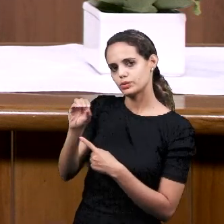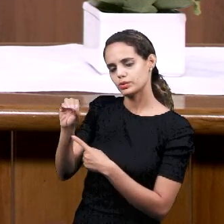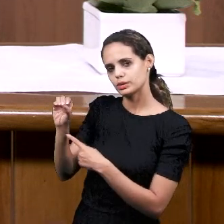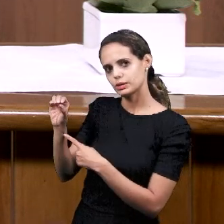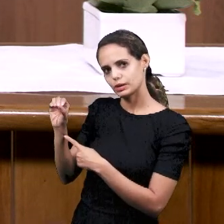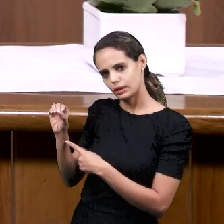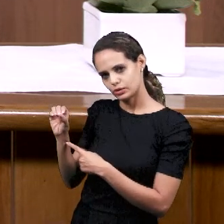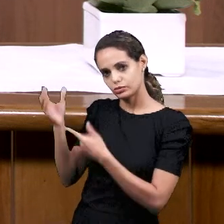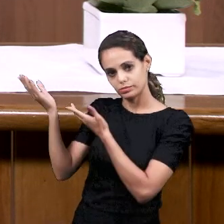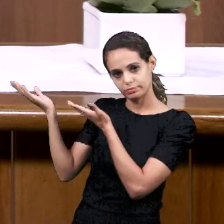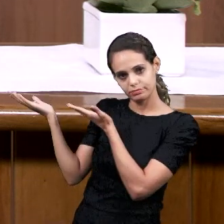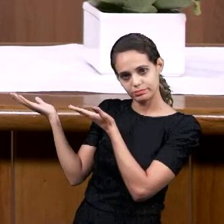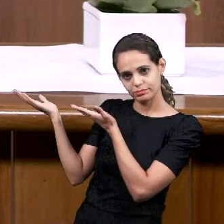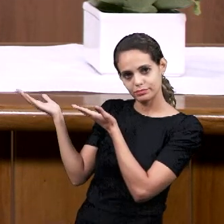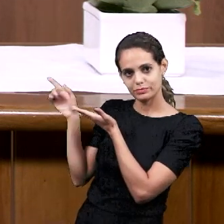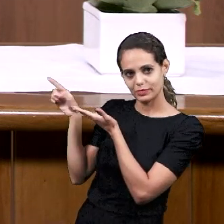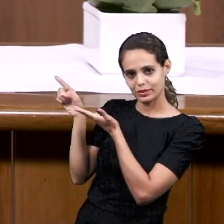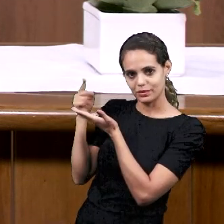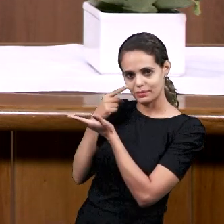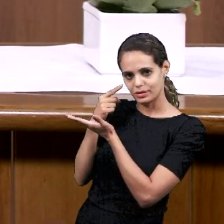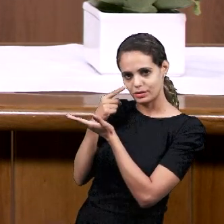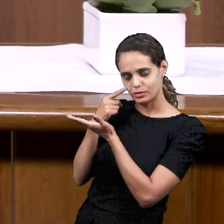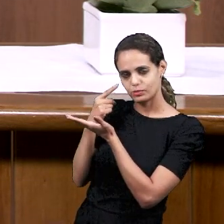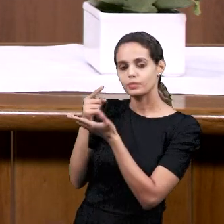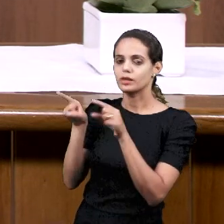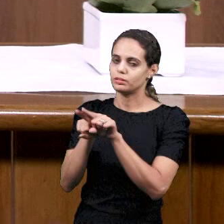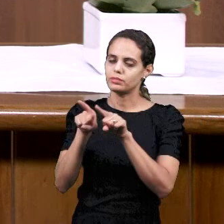manière d'évangélisation que vous pouvez utiliser,